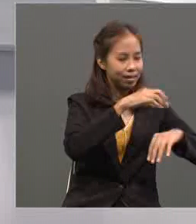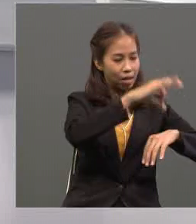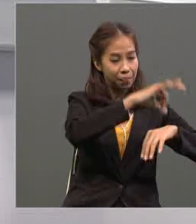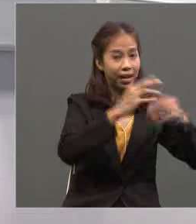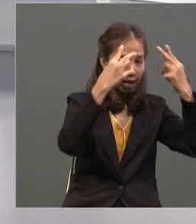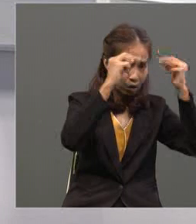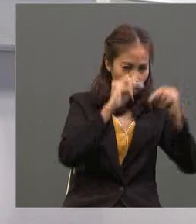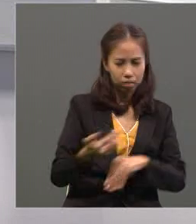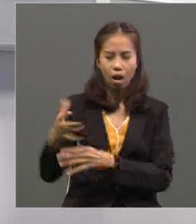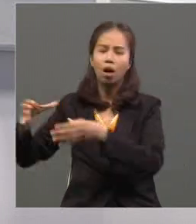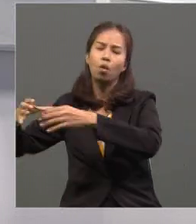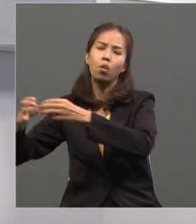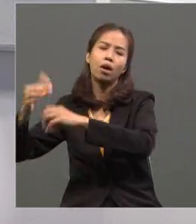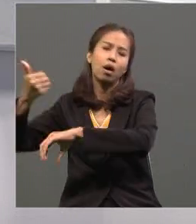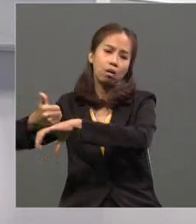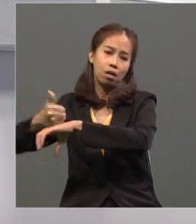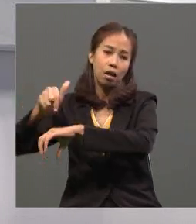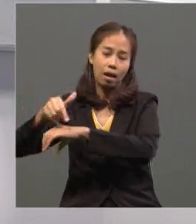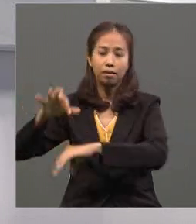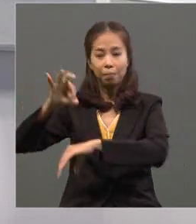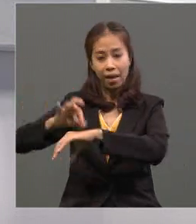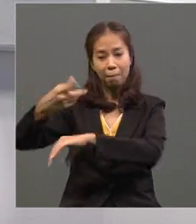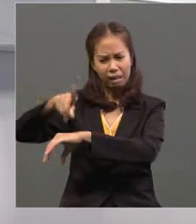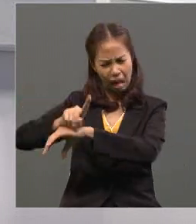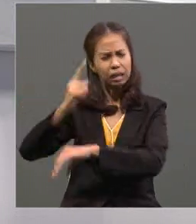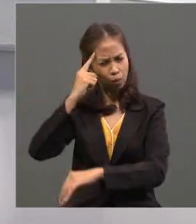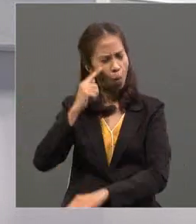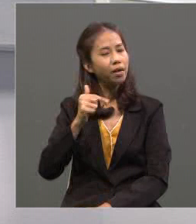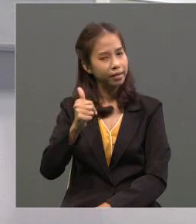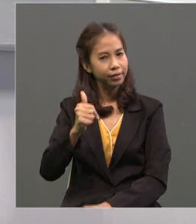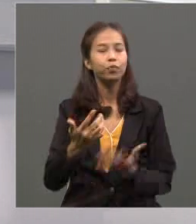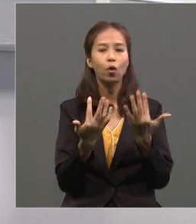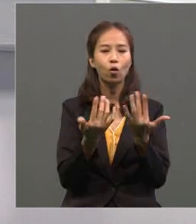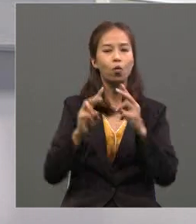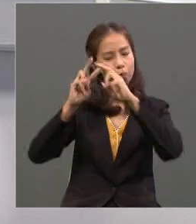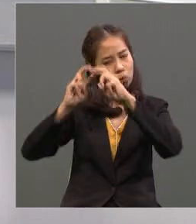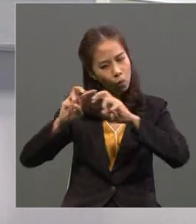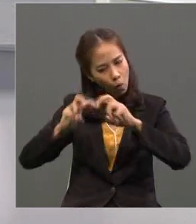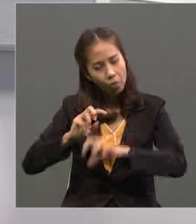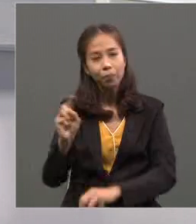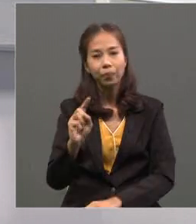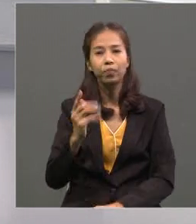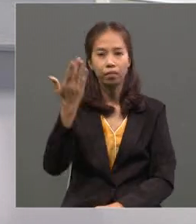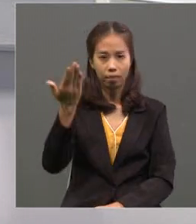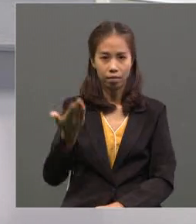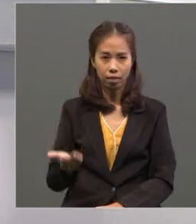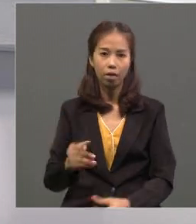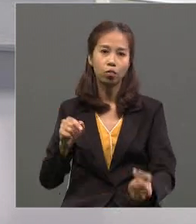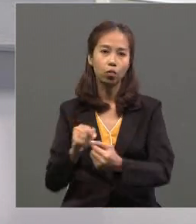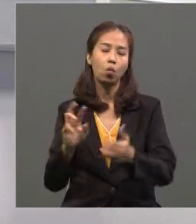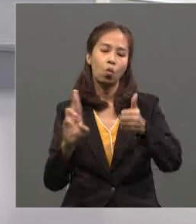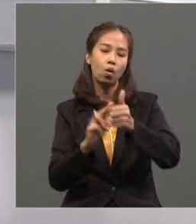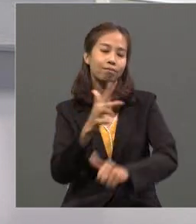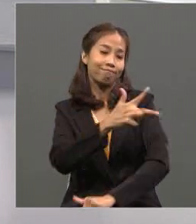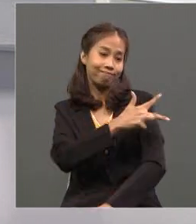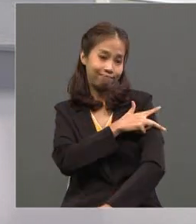เพราฉะนั้นสุดท้ายทางออกของตำแหนงประทานสภาพผแทนราศดอรจะเป็อย่ไรเดี๋จะพาไปวิเคระหกนกับรองศาตรอาจารย์โด๊กเตอ์ยุทธพรออสระชัยนั